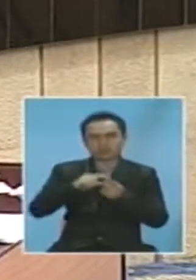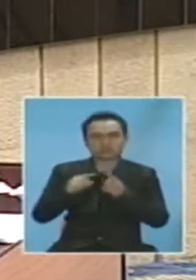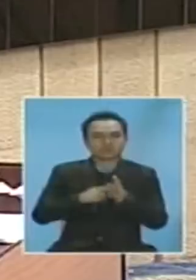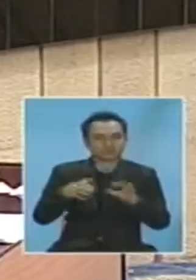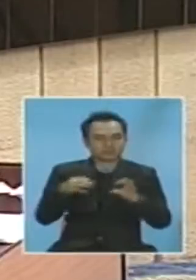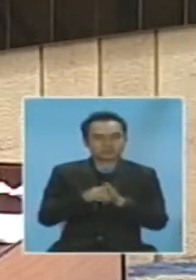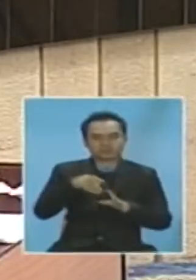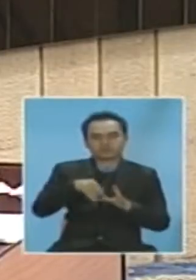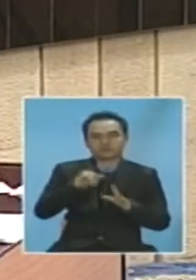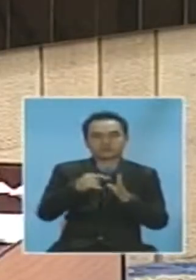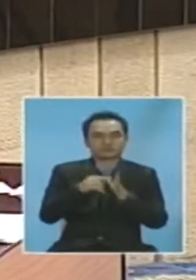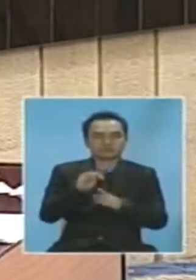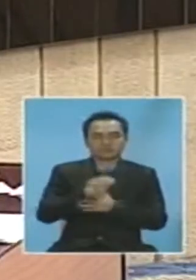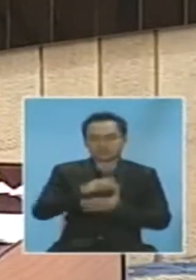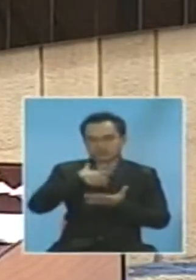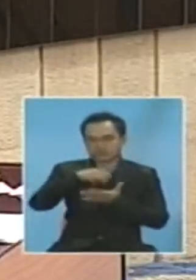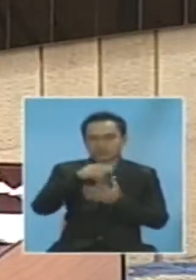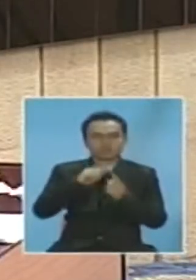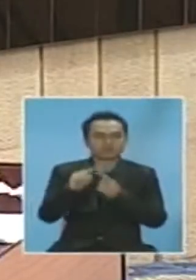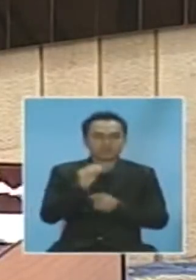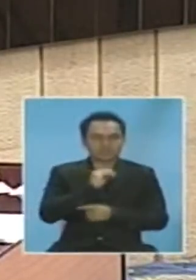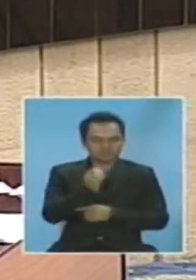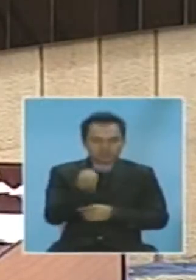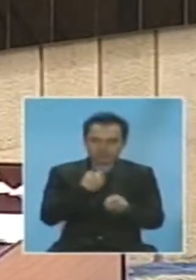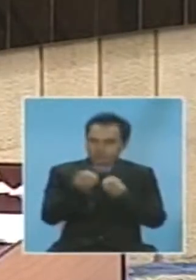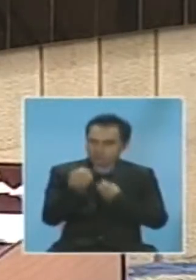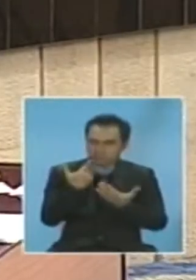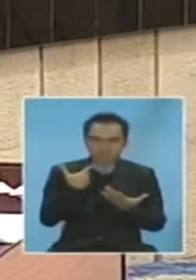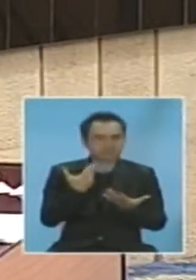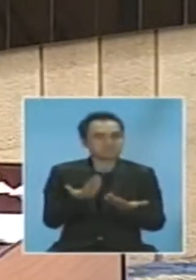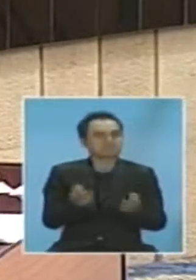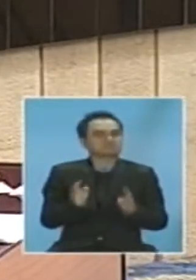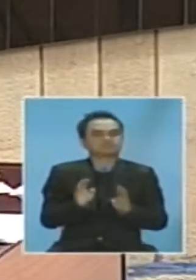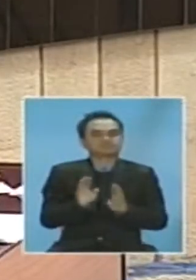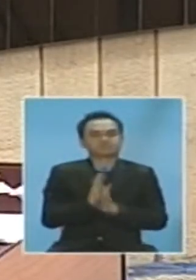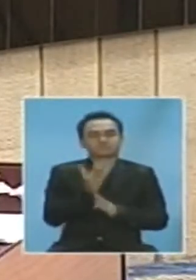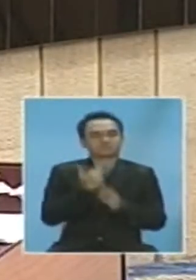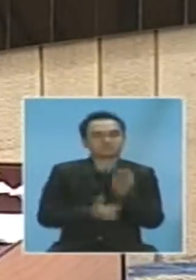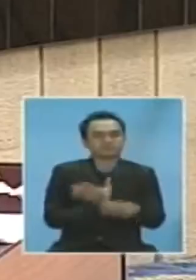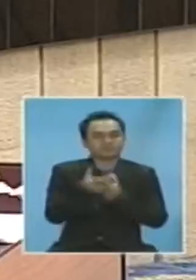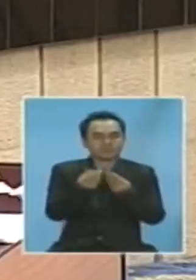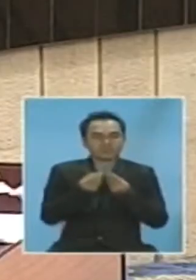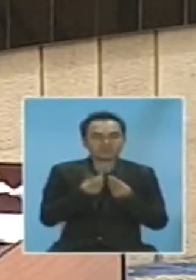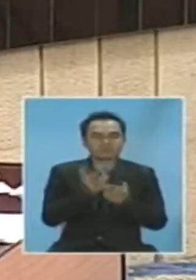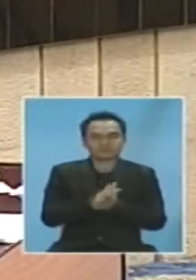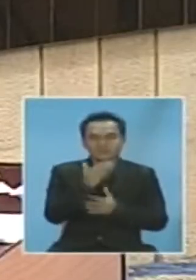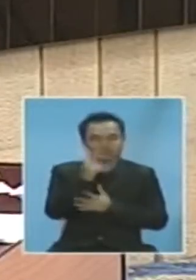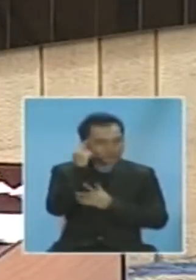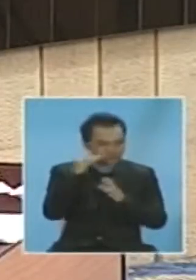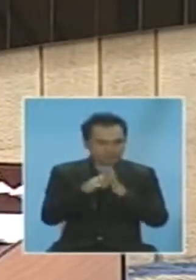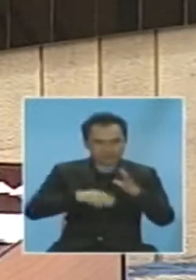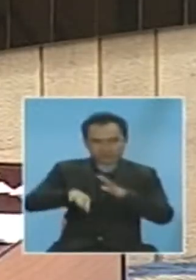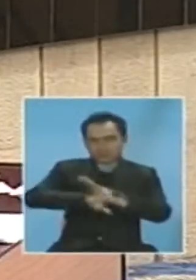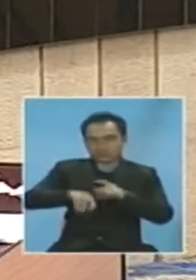าวถึงเป็นการปิดกั้นโอกาสของดิฉันที่จะนำหลักพยานหลักฐานเหล่านี้เข้าสู่สำนวนการ